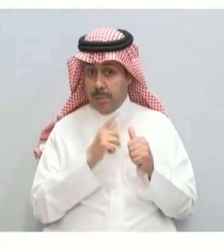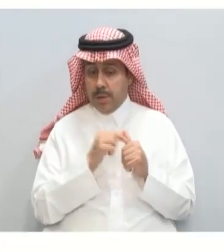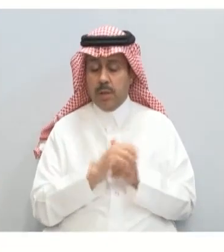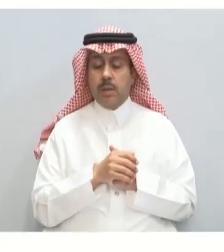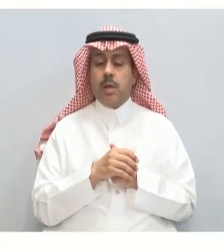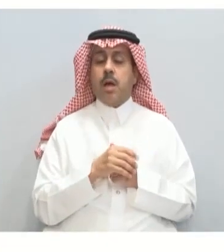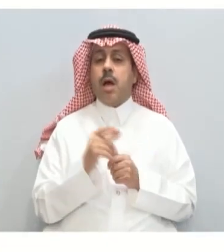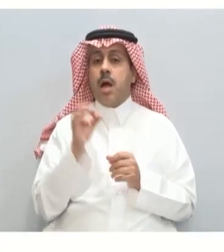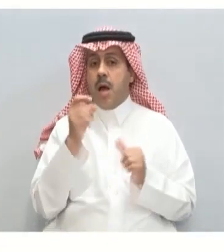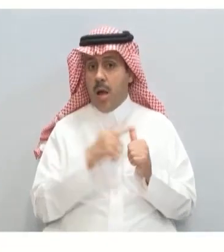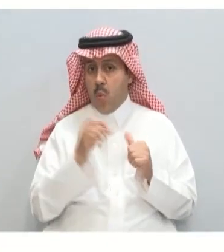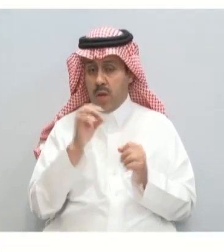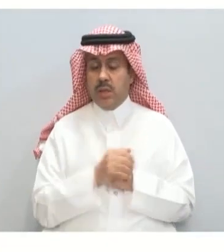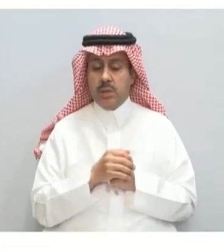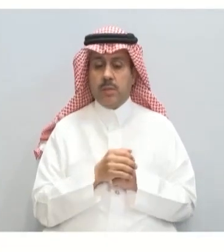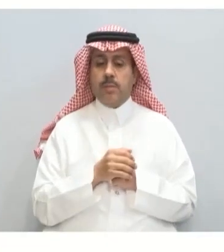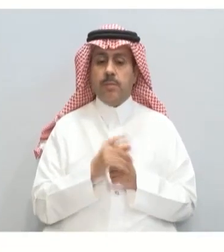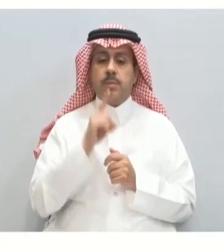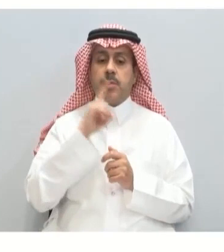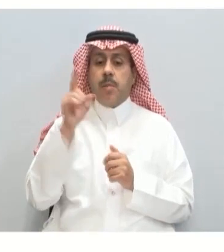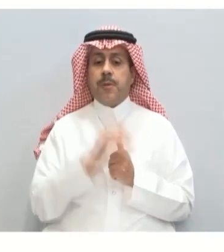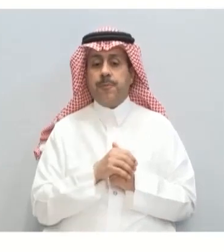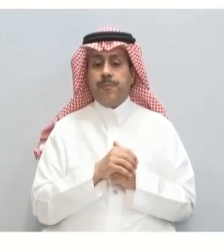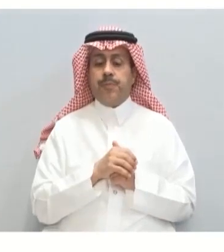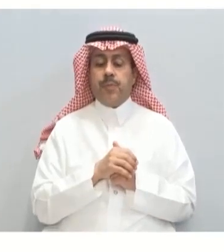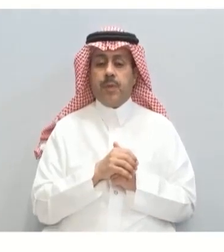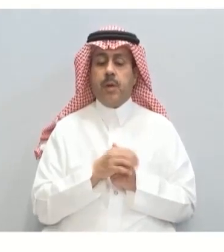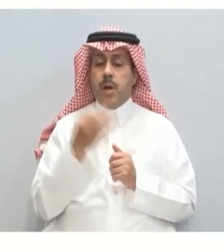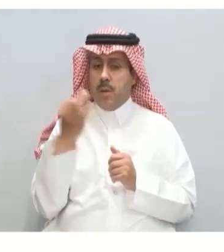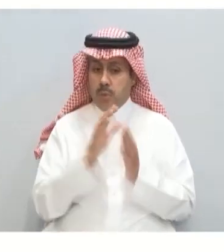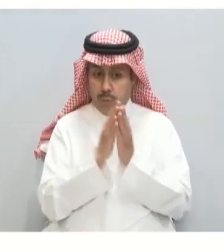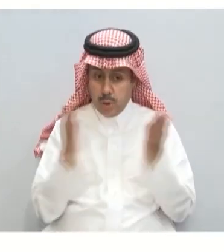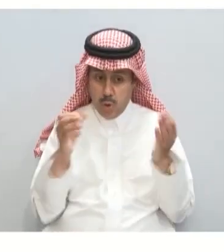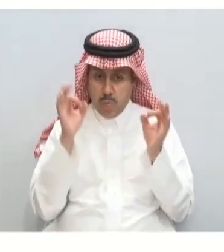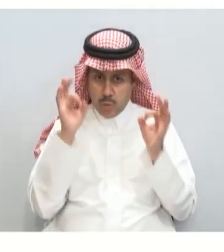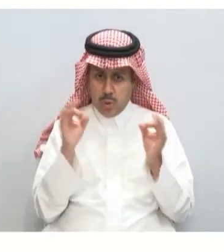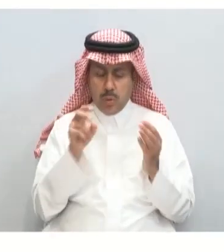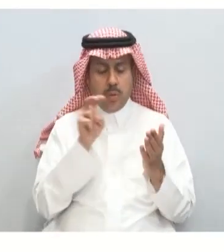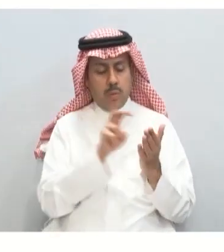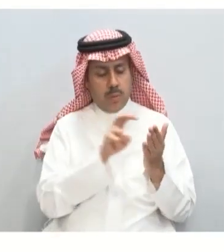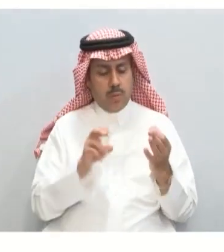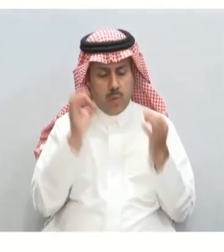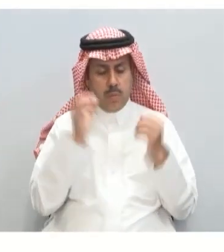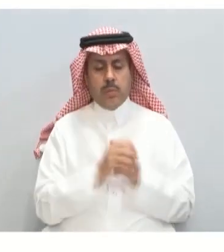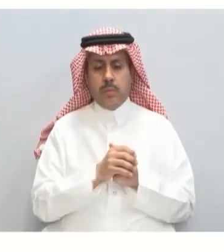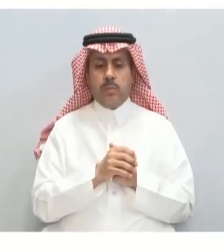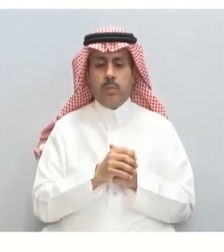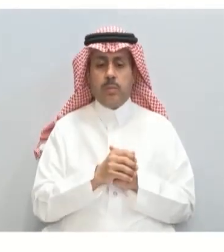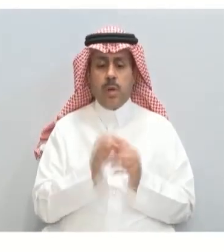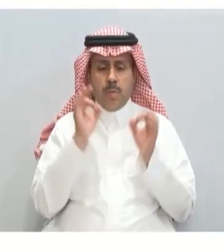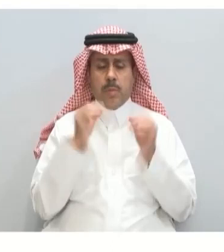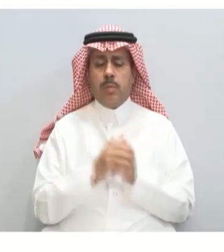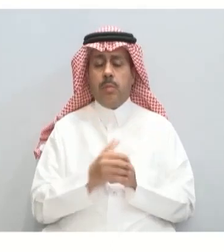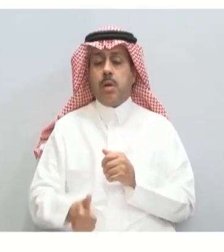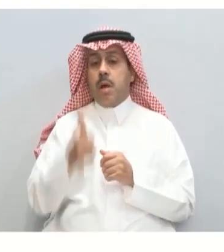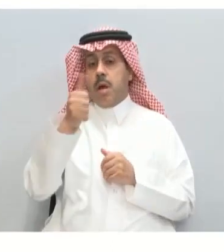الانفال هذه الايات التي معكم لابد من قراءتها قراءه صحيحه اقف واياكم على ابرز الكلمات فيها في